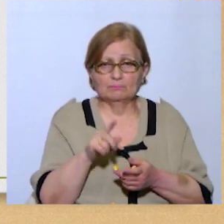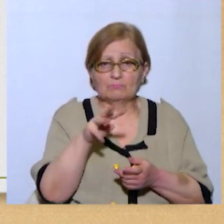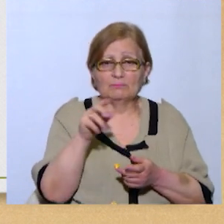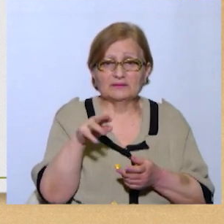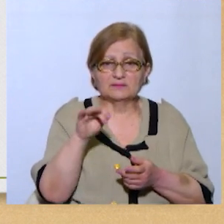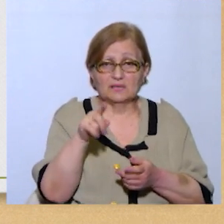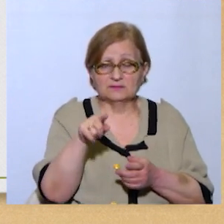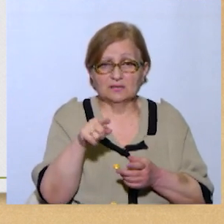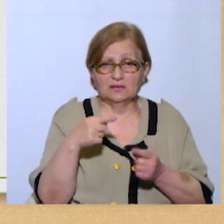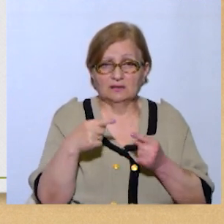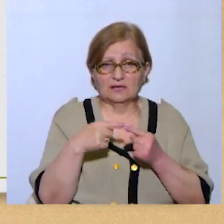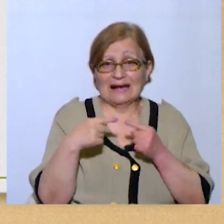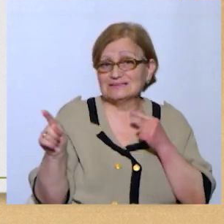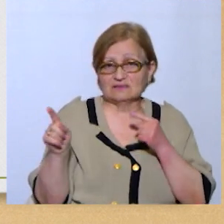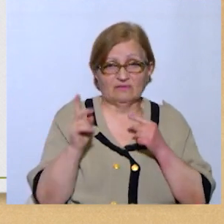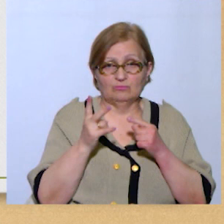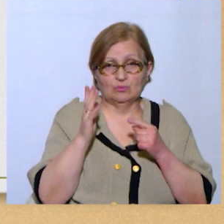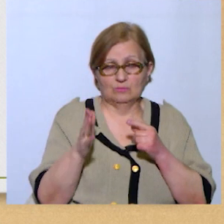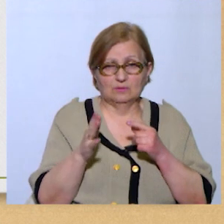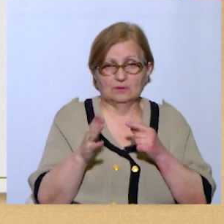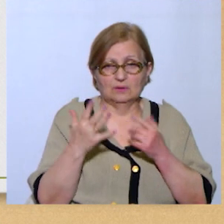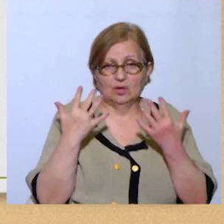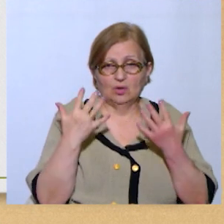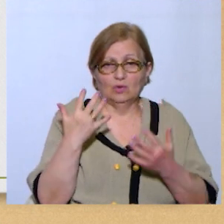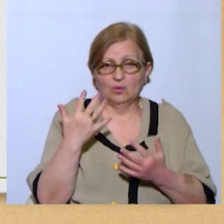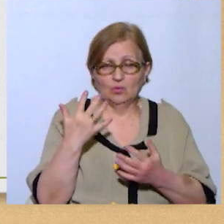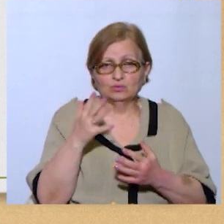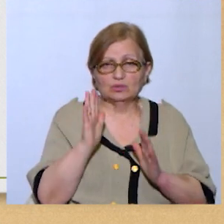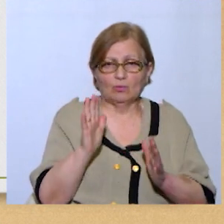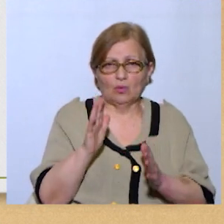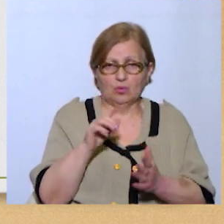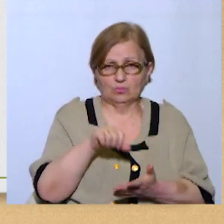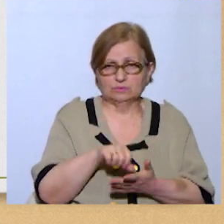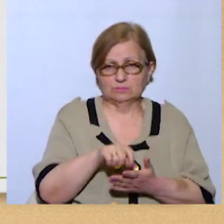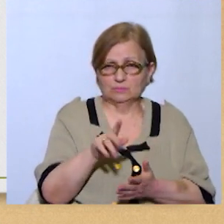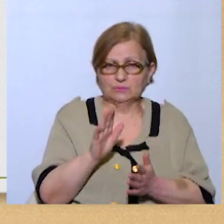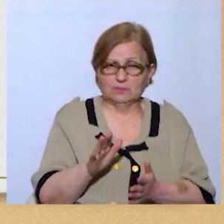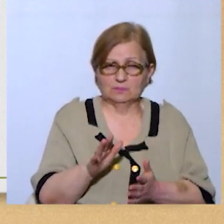მედიანა მათგან განსხვავებული უნდა იყოს, ესე იგი ზუსტად ეს 5 წევრი უნდა იყოს.